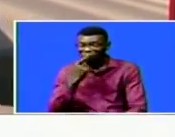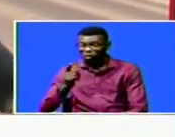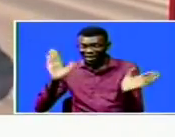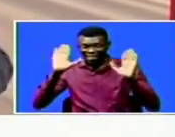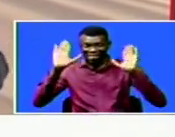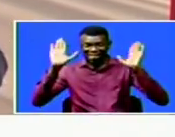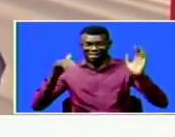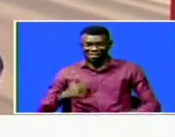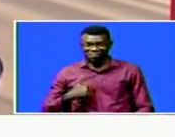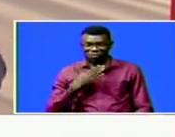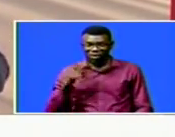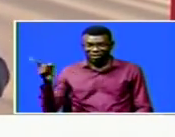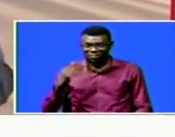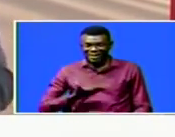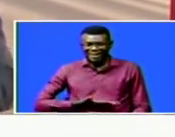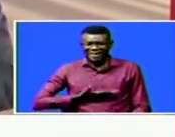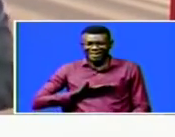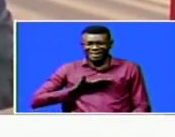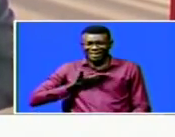hii iishe.